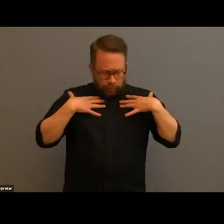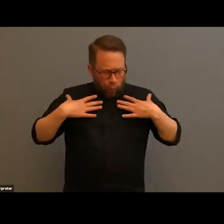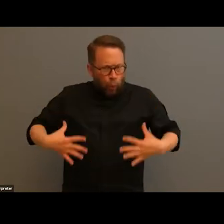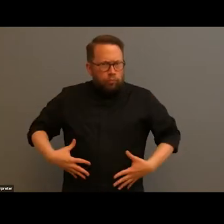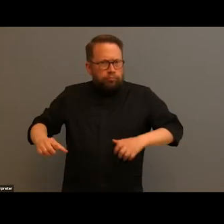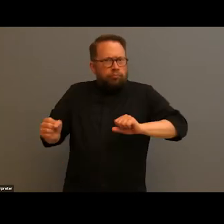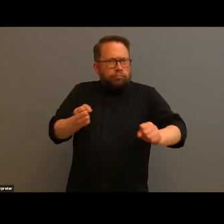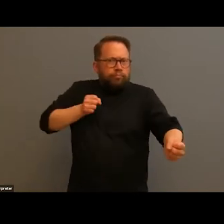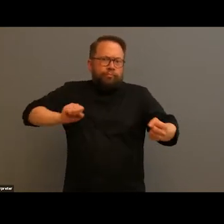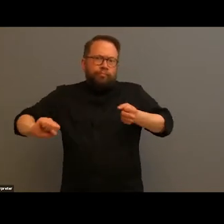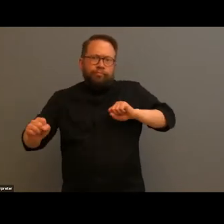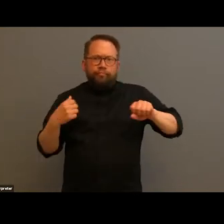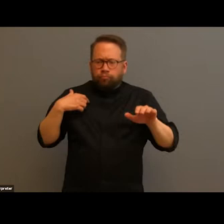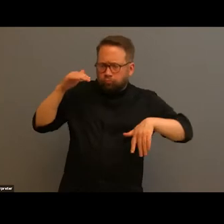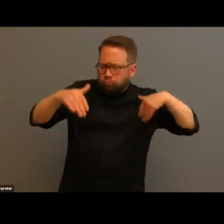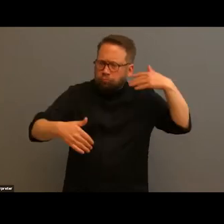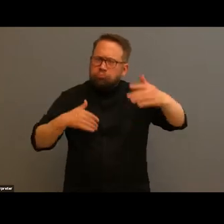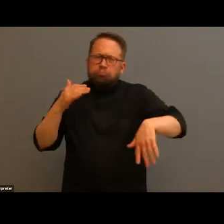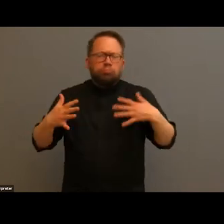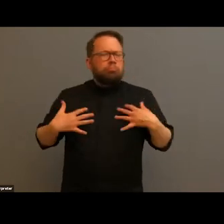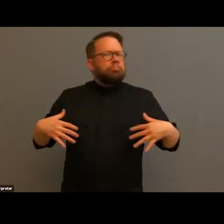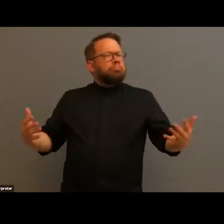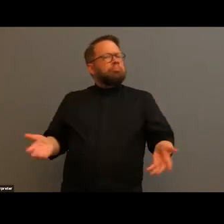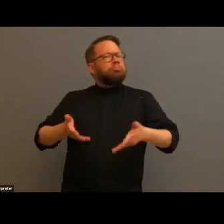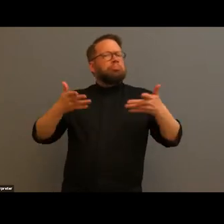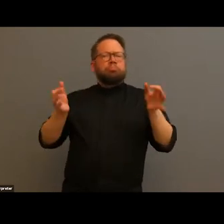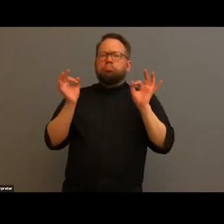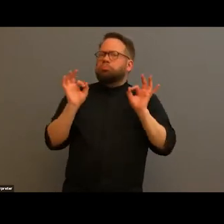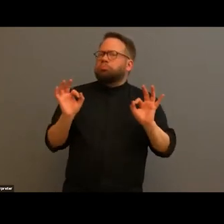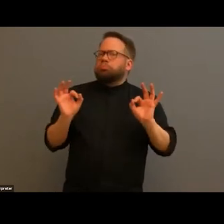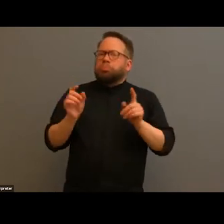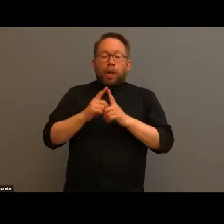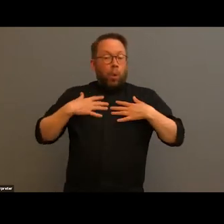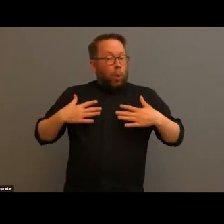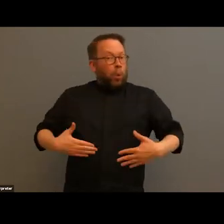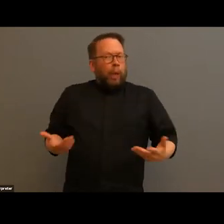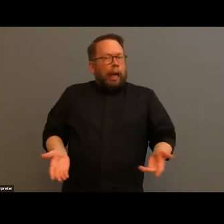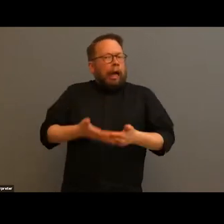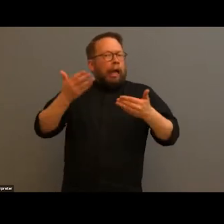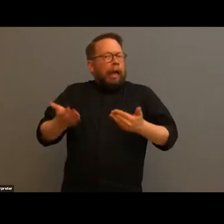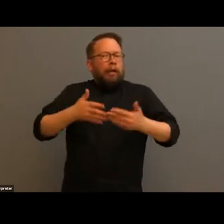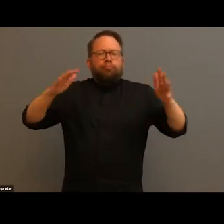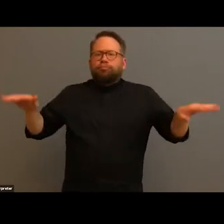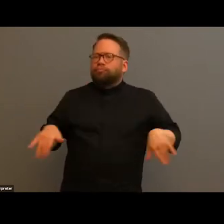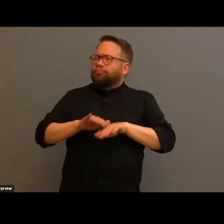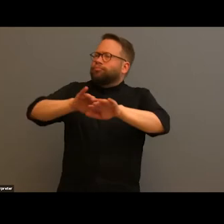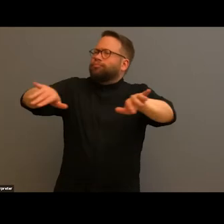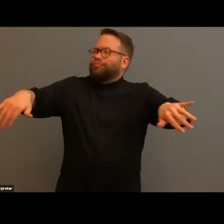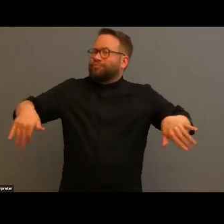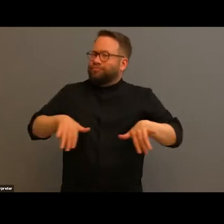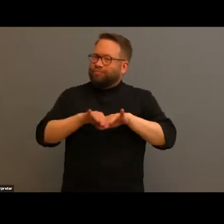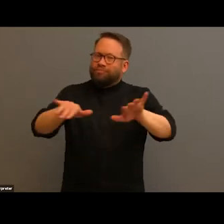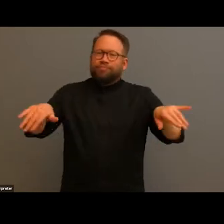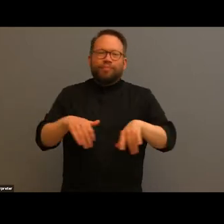förutsättningar. Så det är väldigt roligt. Kroppen blir liksom lättare och kraftfullare. Det är en frän känsla. Men såklart, simningen är